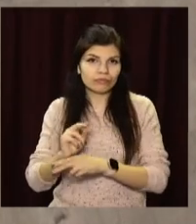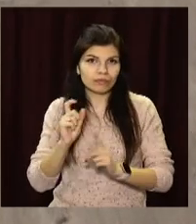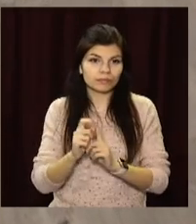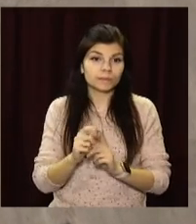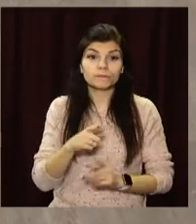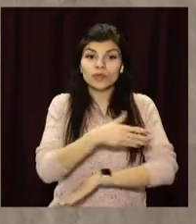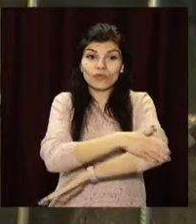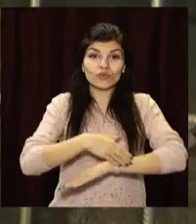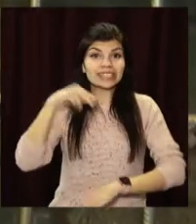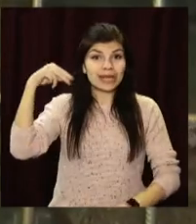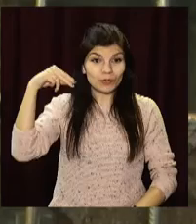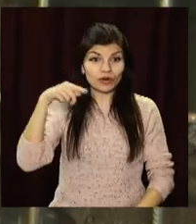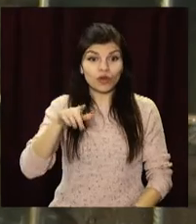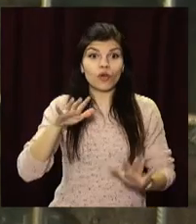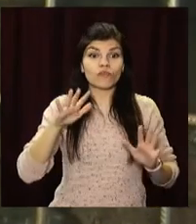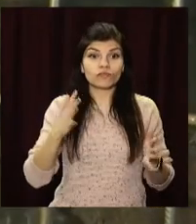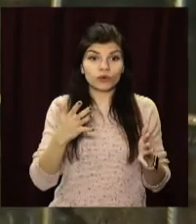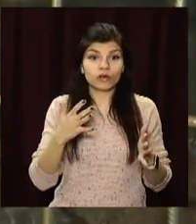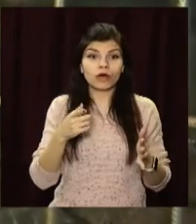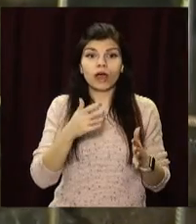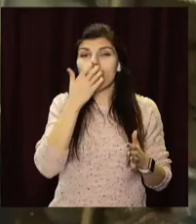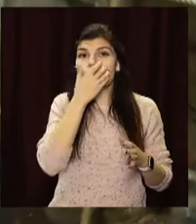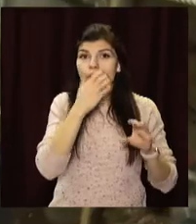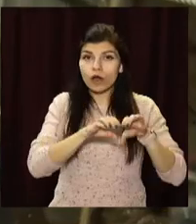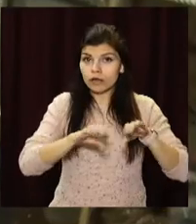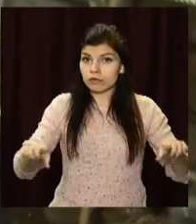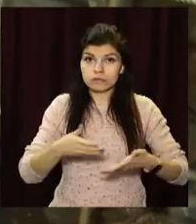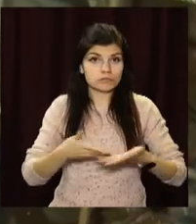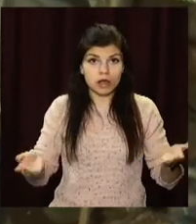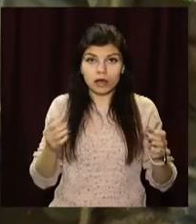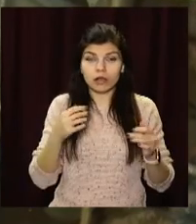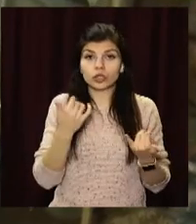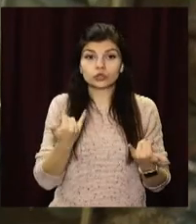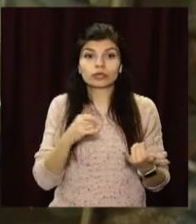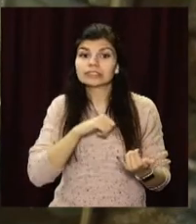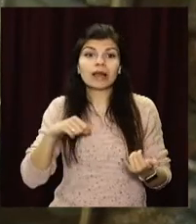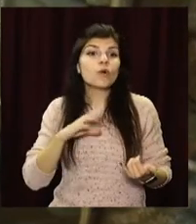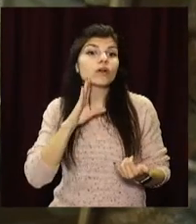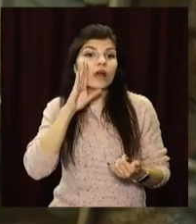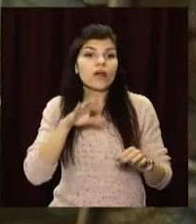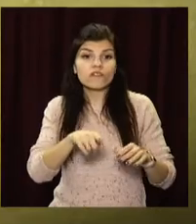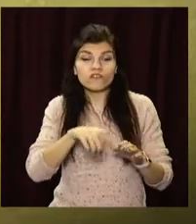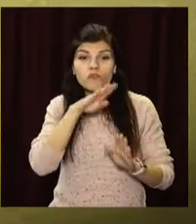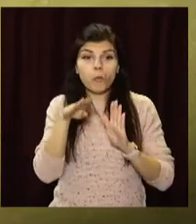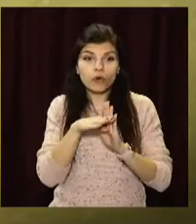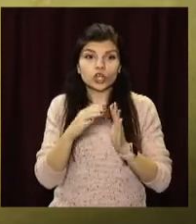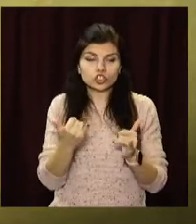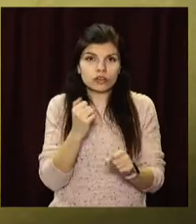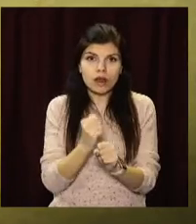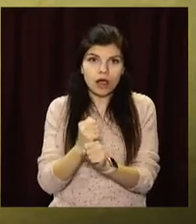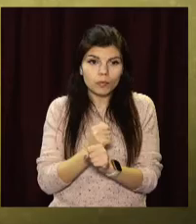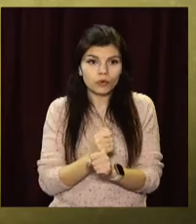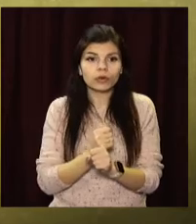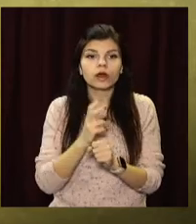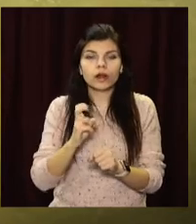будинку по вулиці Запорізькій через аварію зникло теплопостачання. Сьогодні вже з самого ранку у підвалі тут кипить робота.